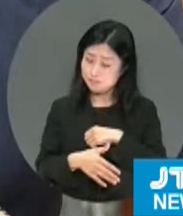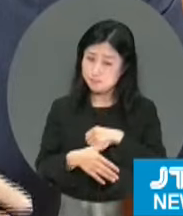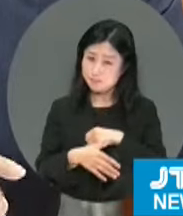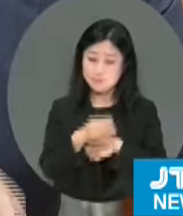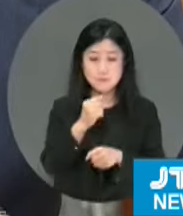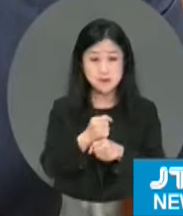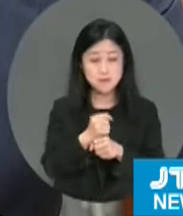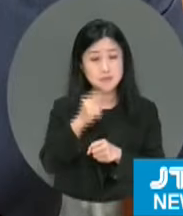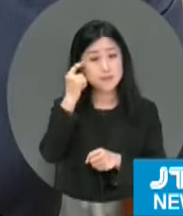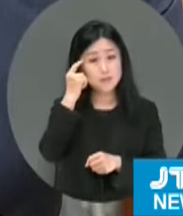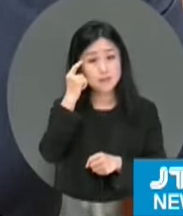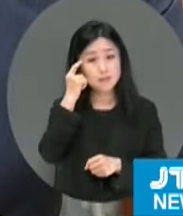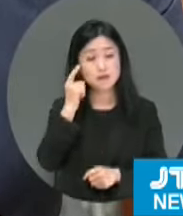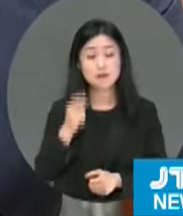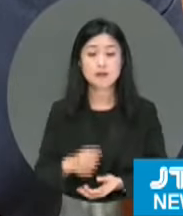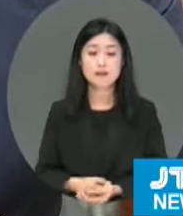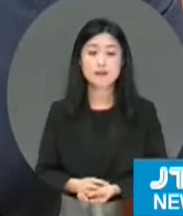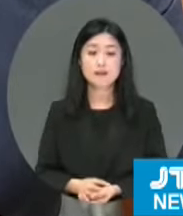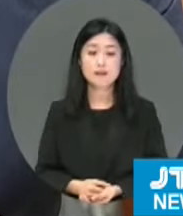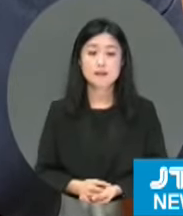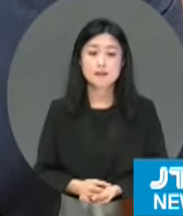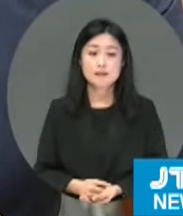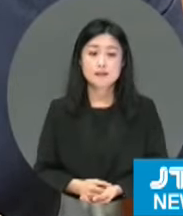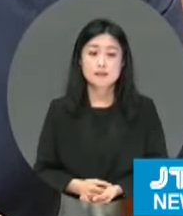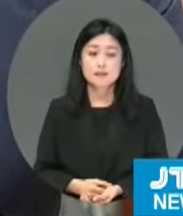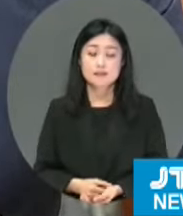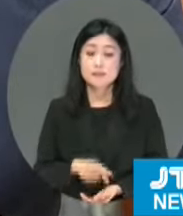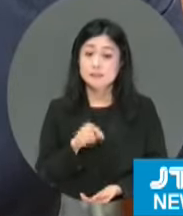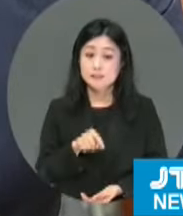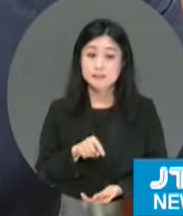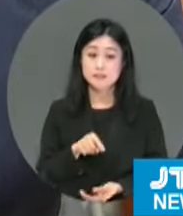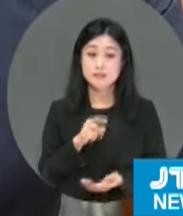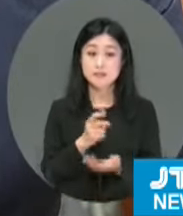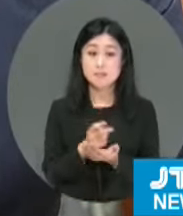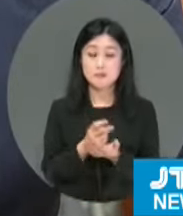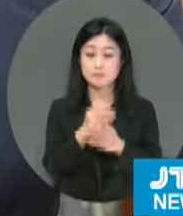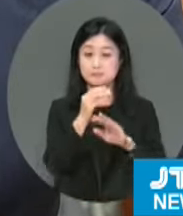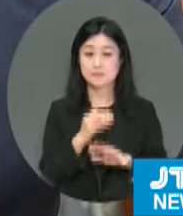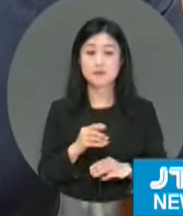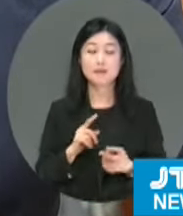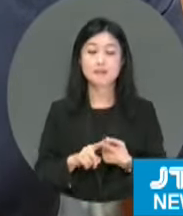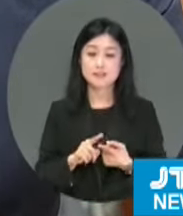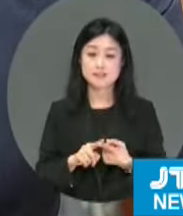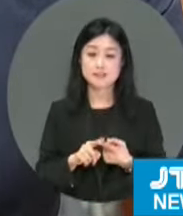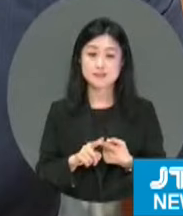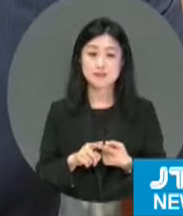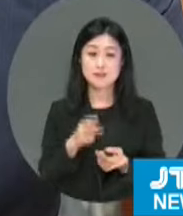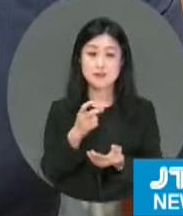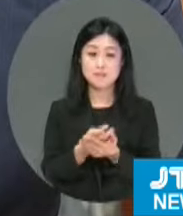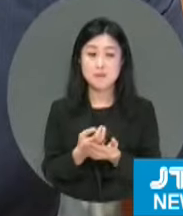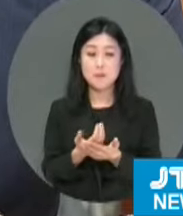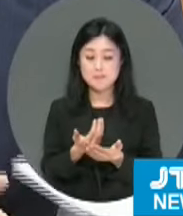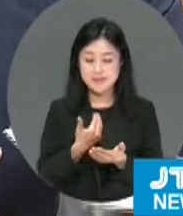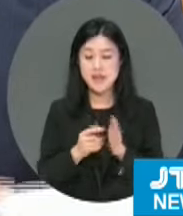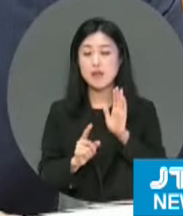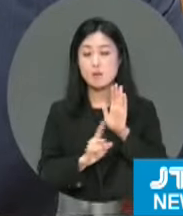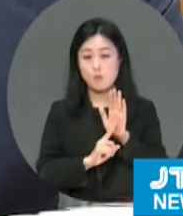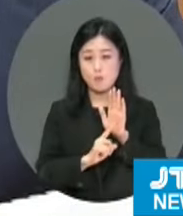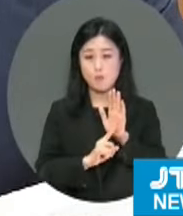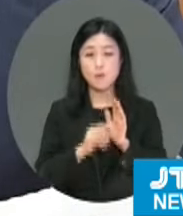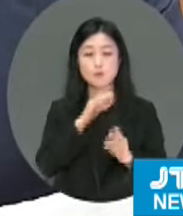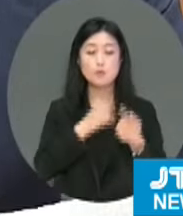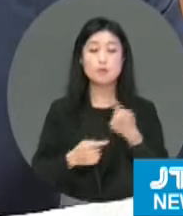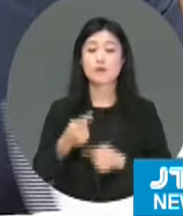여가부에서 발의를 할 수가 있습니까? 의원님 지금 이 법안 관련해서 그 입법 예고 중이고 많은 의견들이